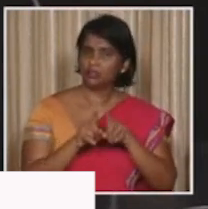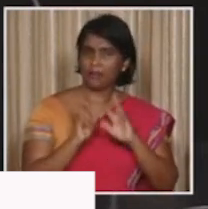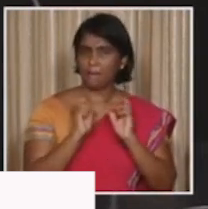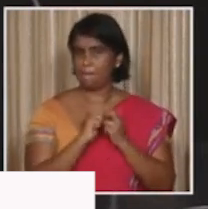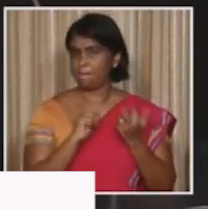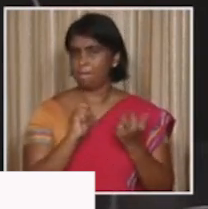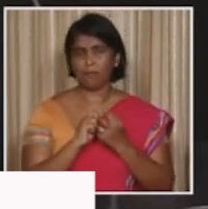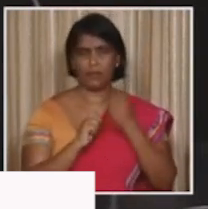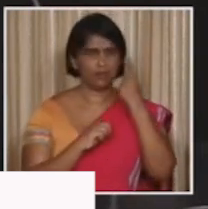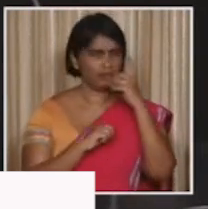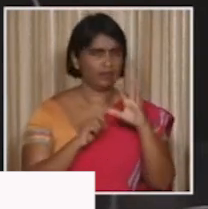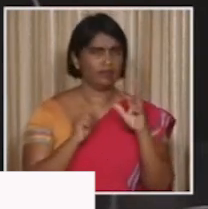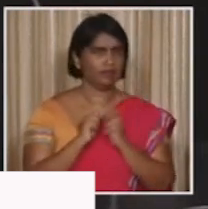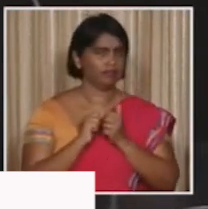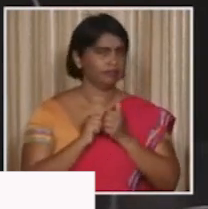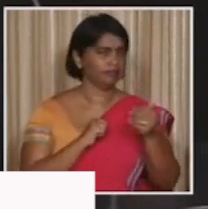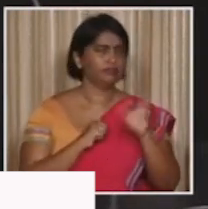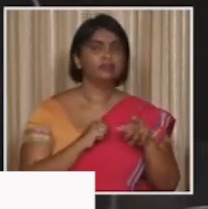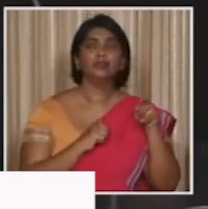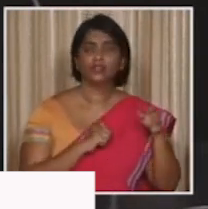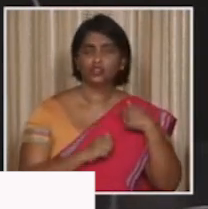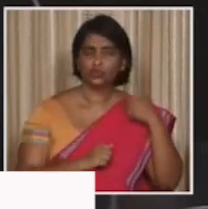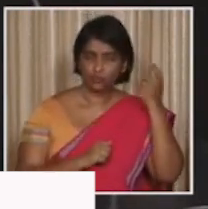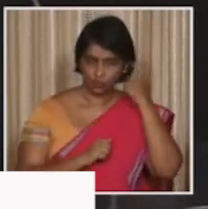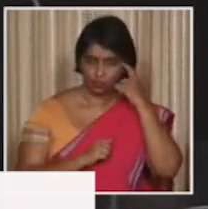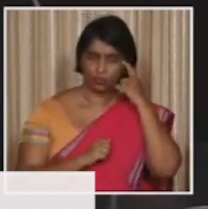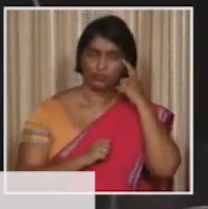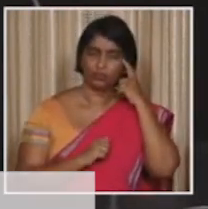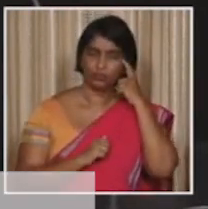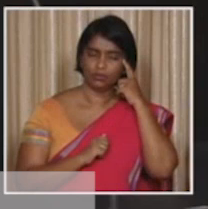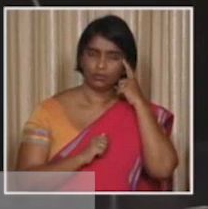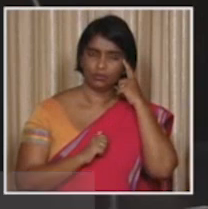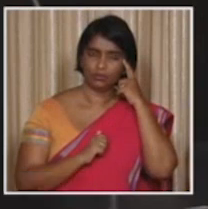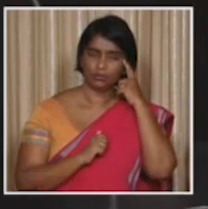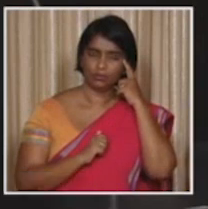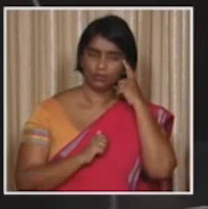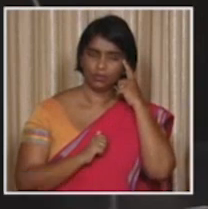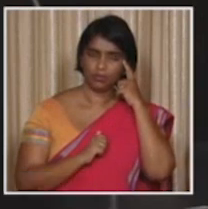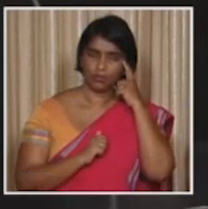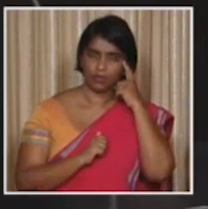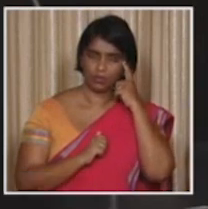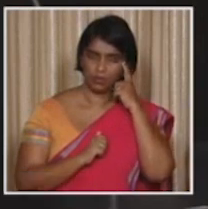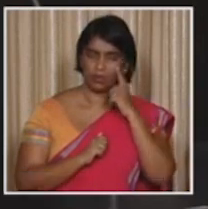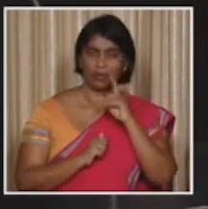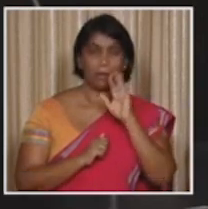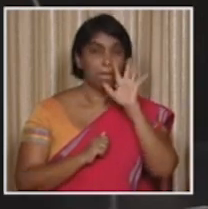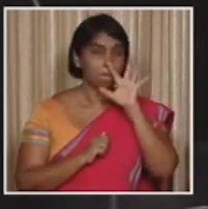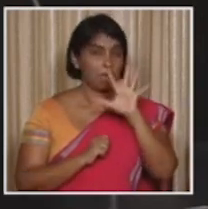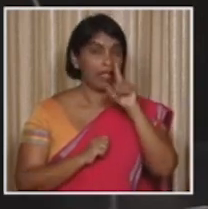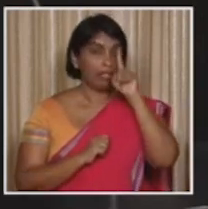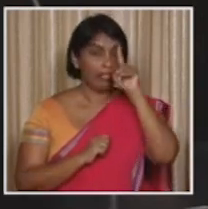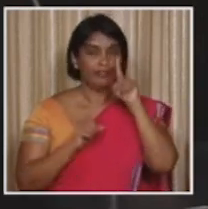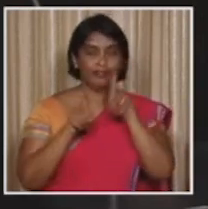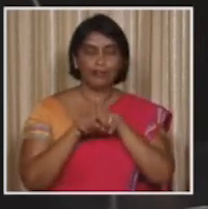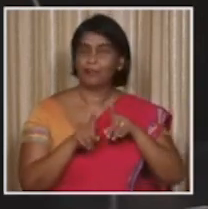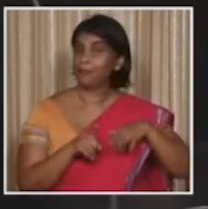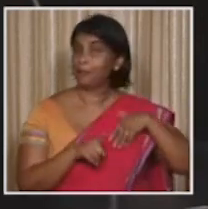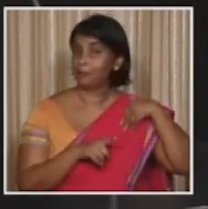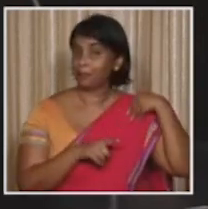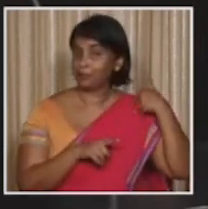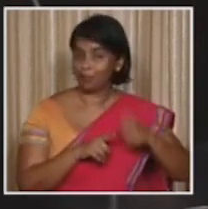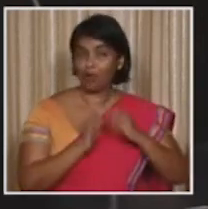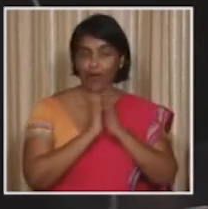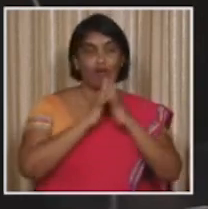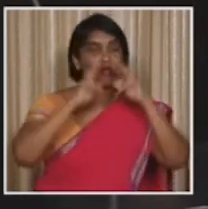கை என்பது நாமார்க்கும் குடியல்லோம் நமனை அஞ்சோம், நாமார்க்கும் குடியல்லோம் நமனை அஞ்சோம் என்கிற அந்த வார்த்தைகள் நாளை